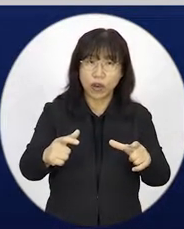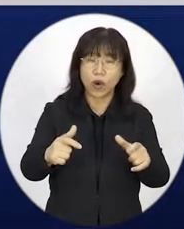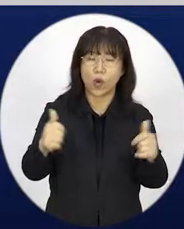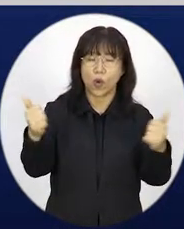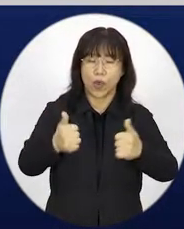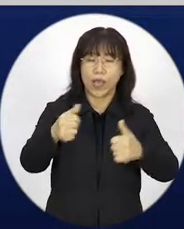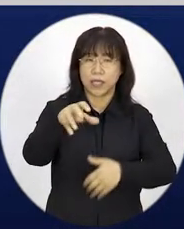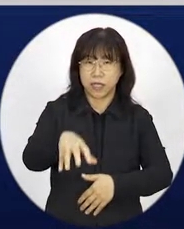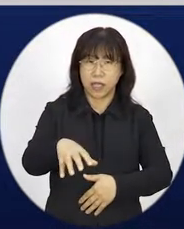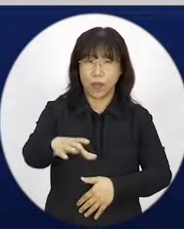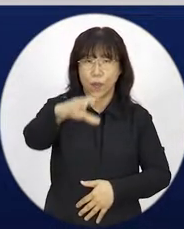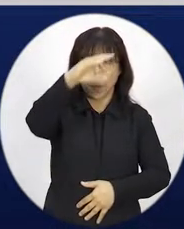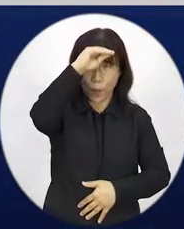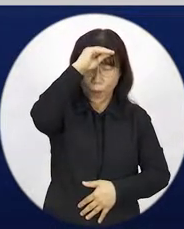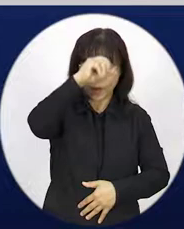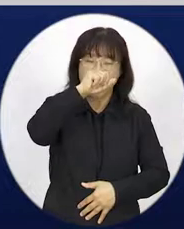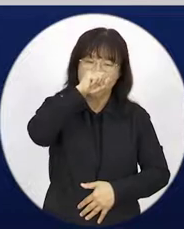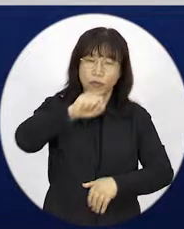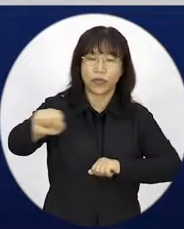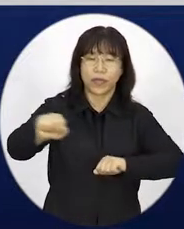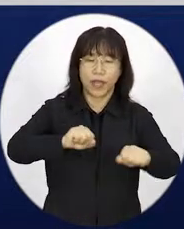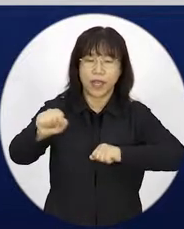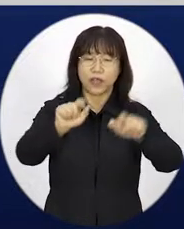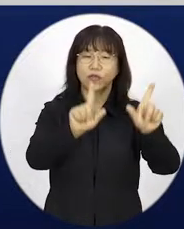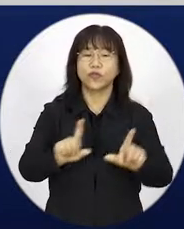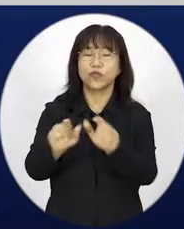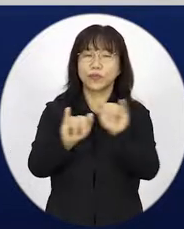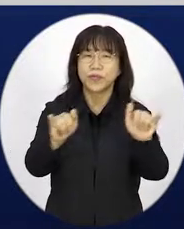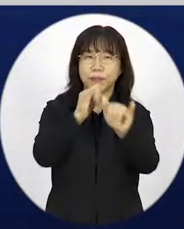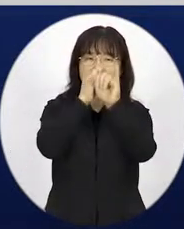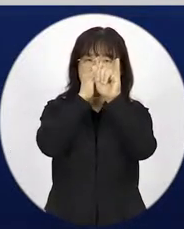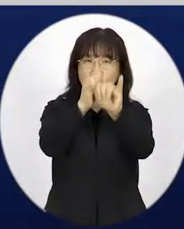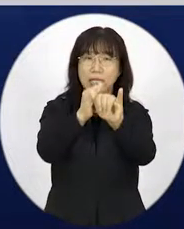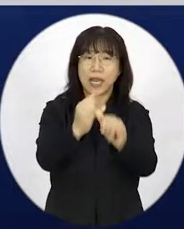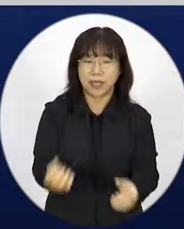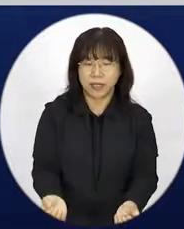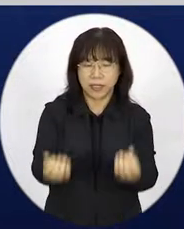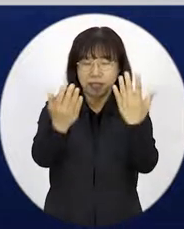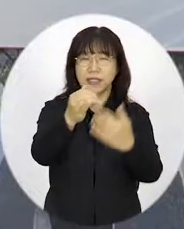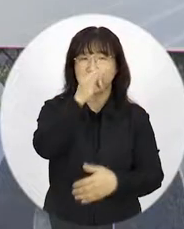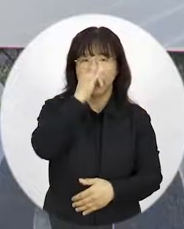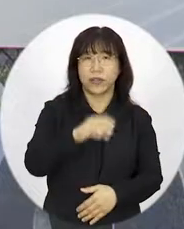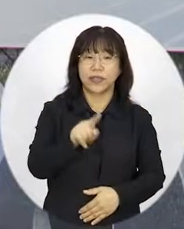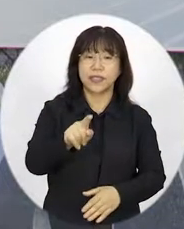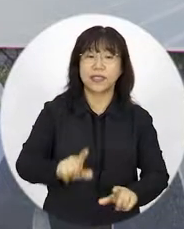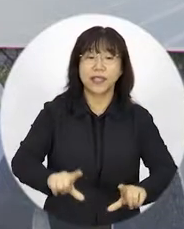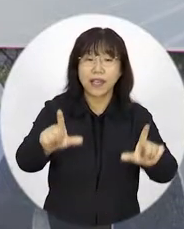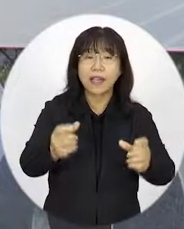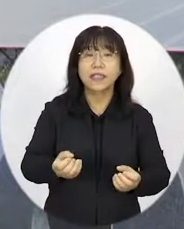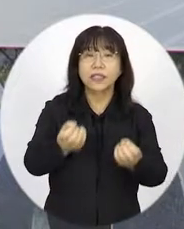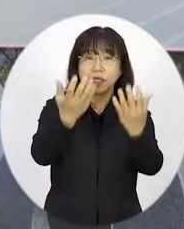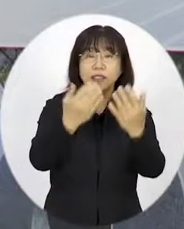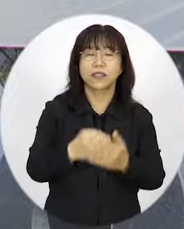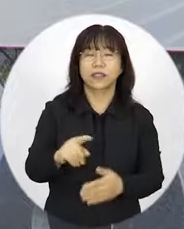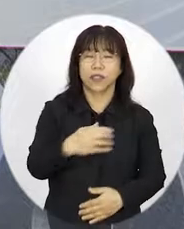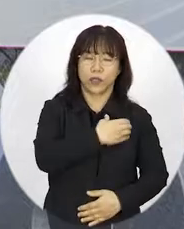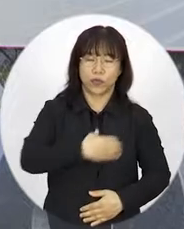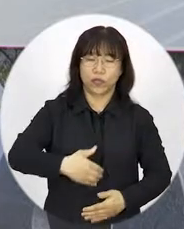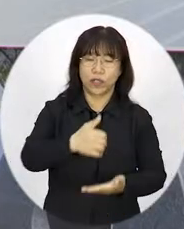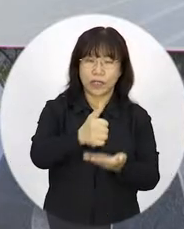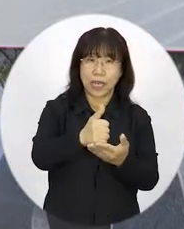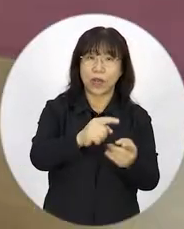2022년 상반기 모범 및 선행구민 표창 수여식이 열렸습니다. 이날 수여식에는